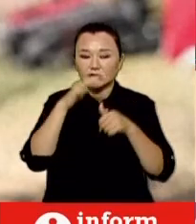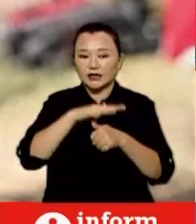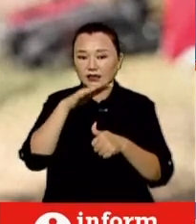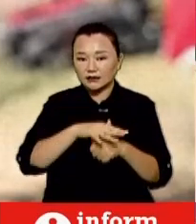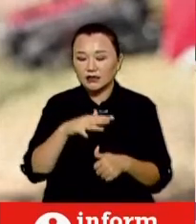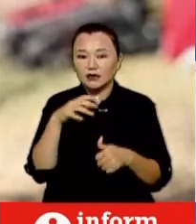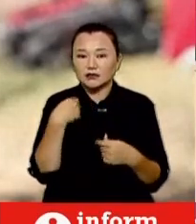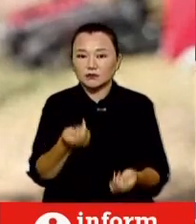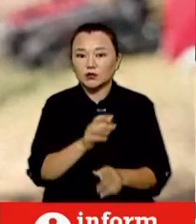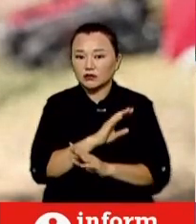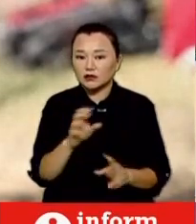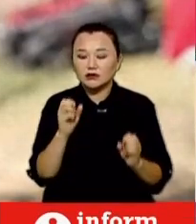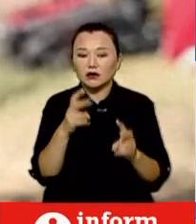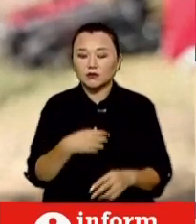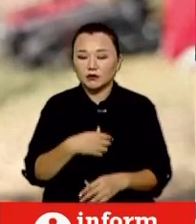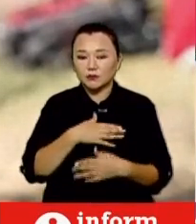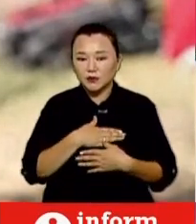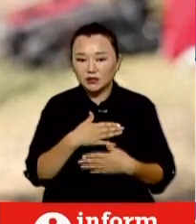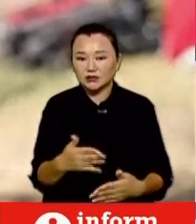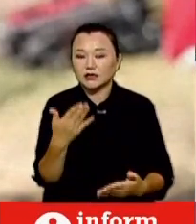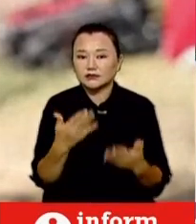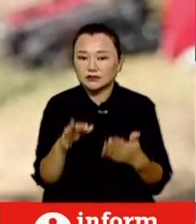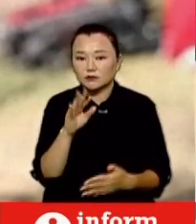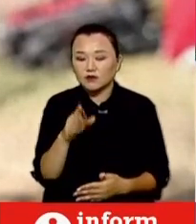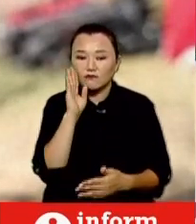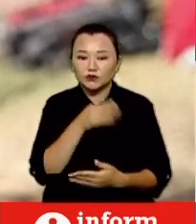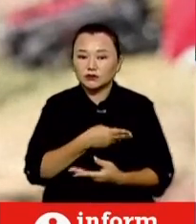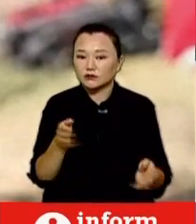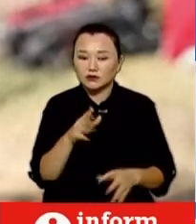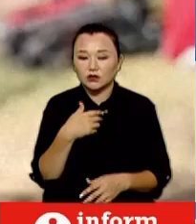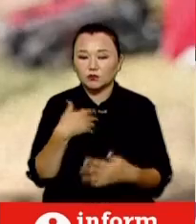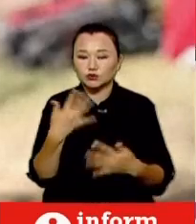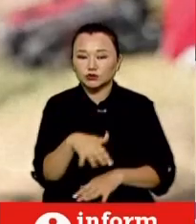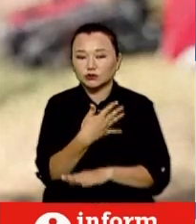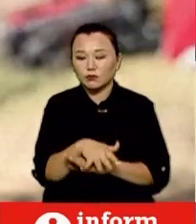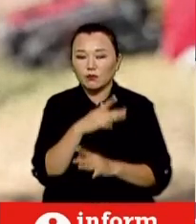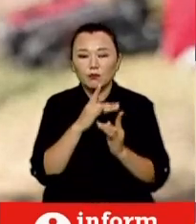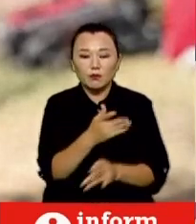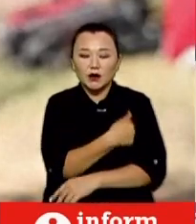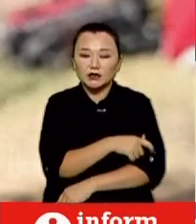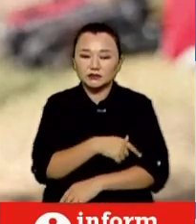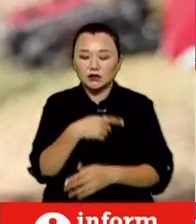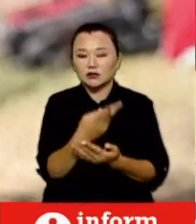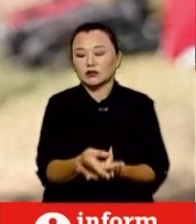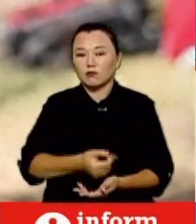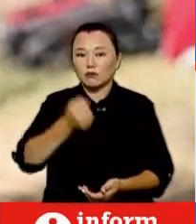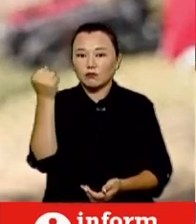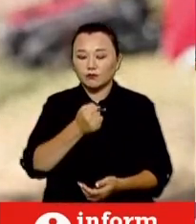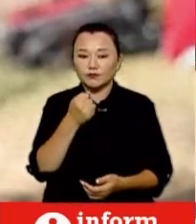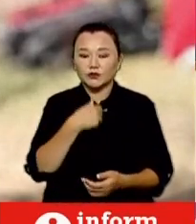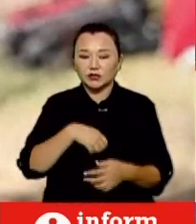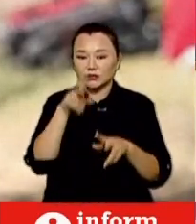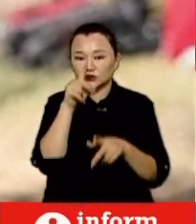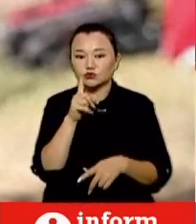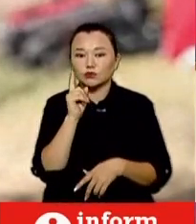Не передать, как мы благодарны. Если бы не раздавали воду, я бы уже лежала в больнице с солнечным ударом, даже не зная, что бы со